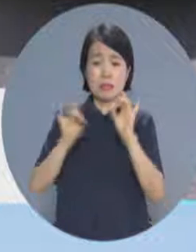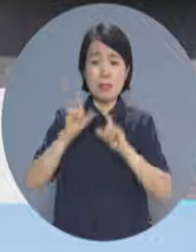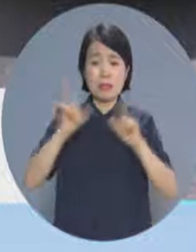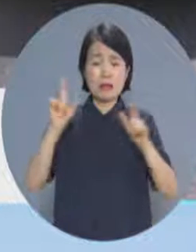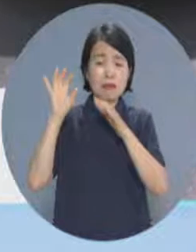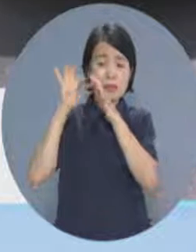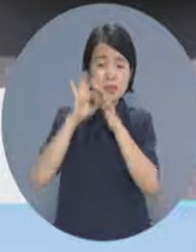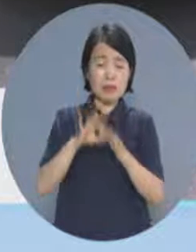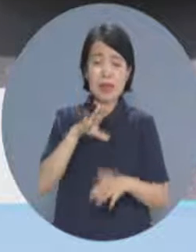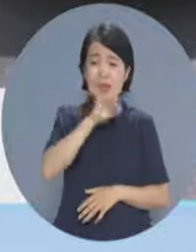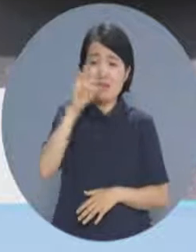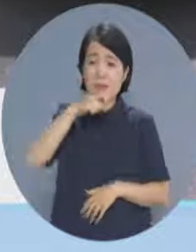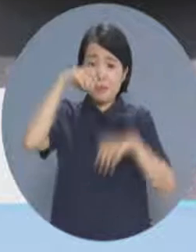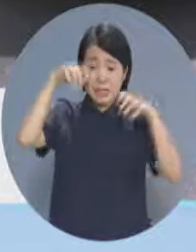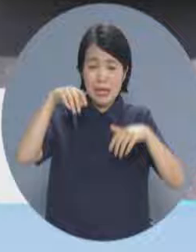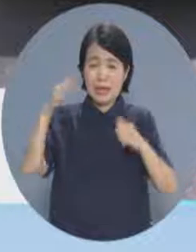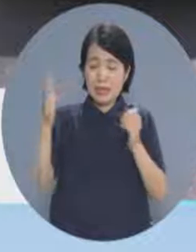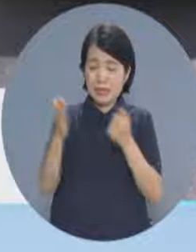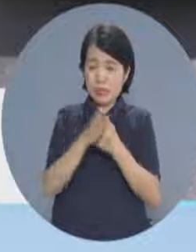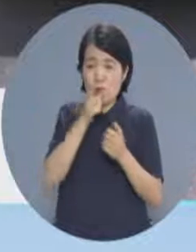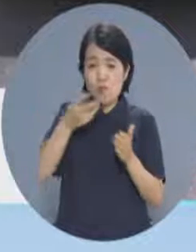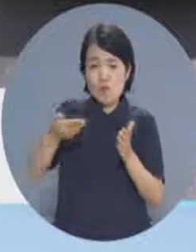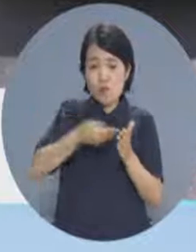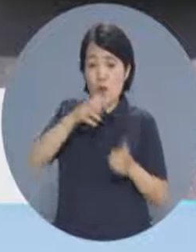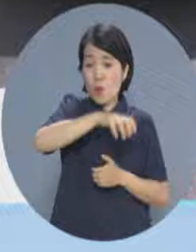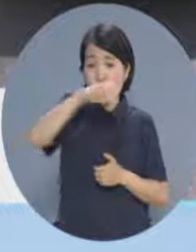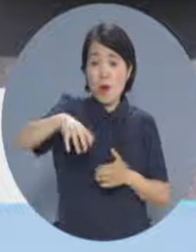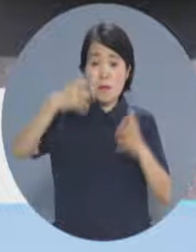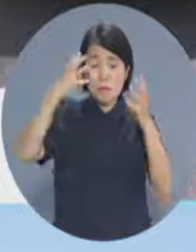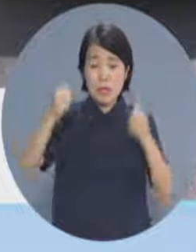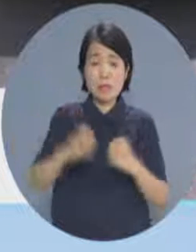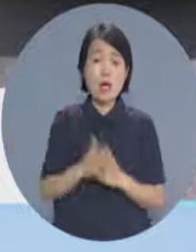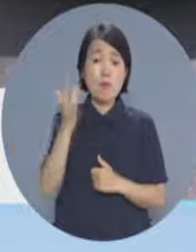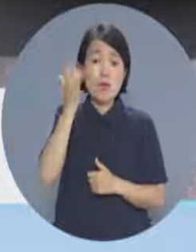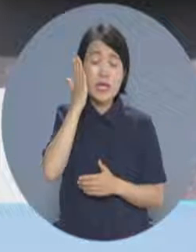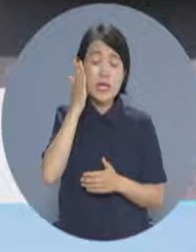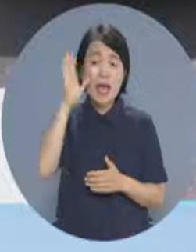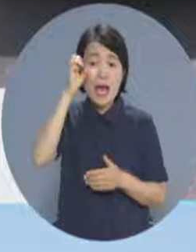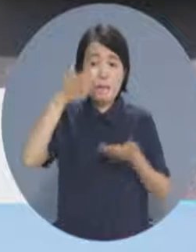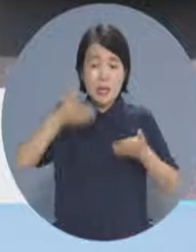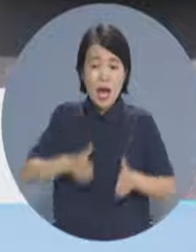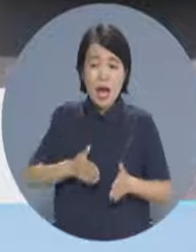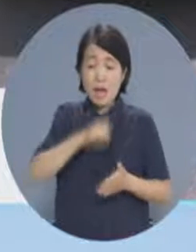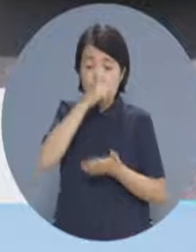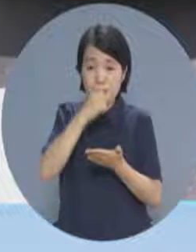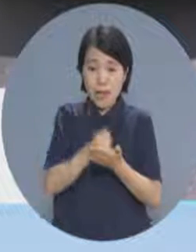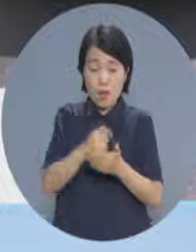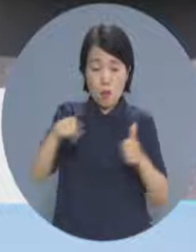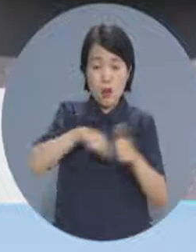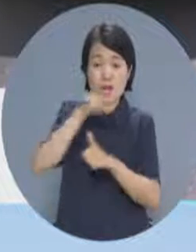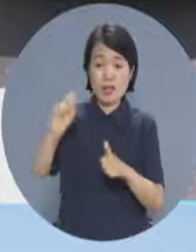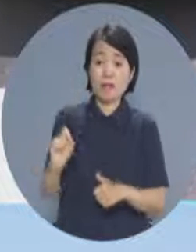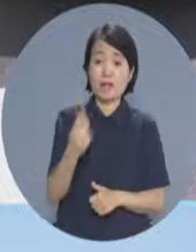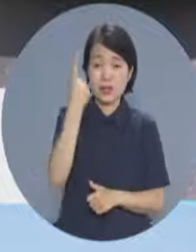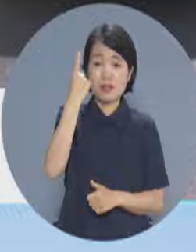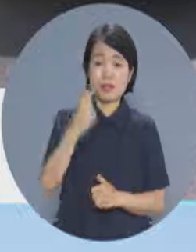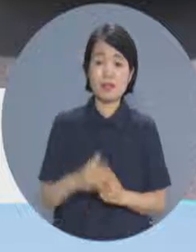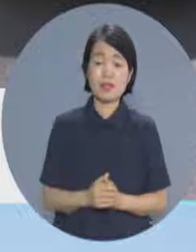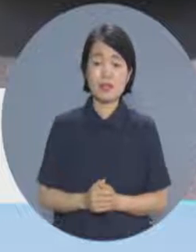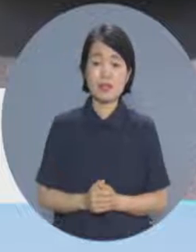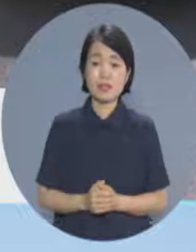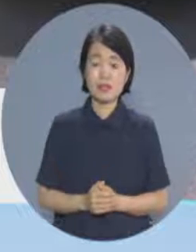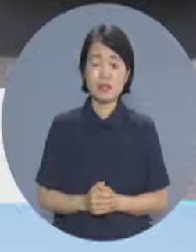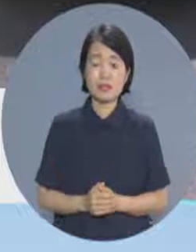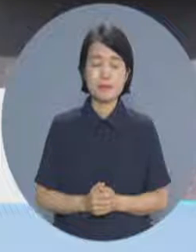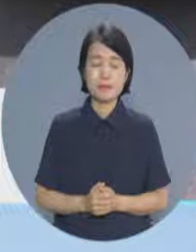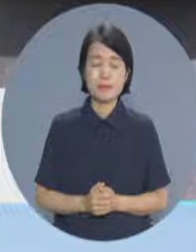계속되고 간헐적으로 내린 비로 웅덩이가 많이 생기다 보니 모기 유충이 부화하기 쉬운 환경이 조성됐기 때문입니다.